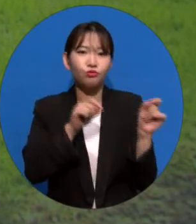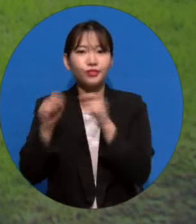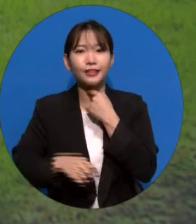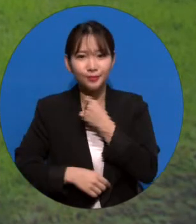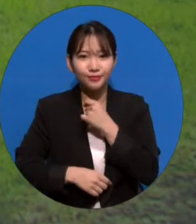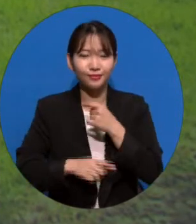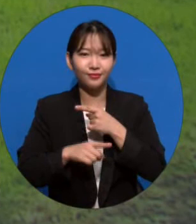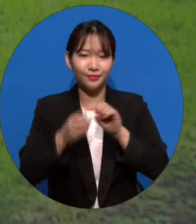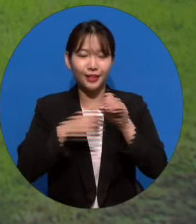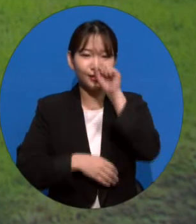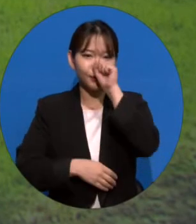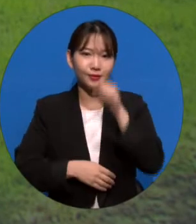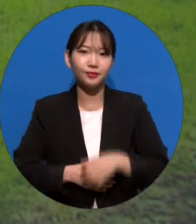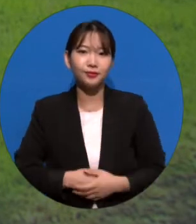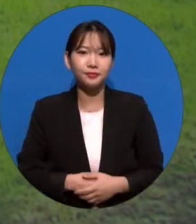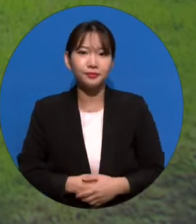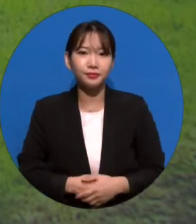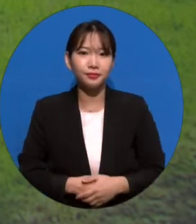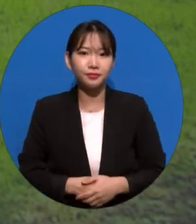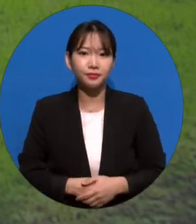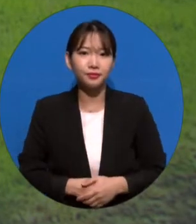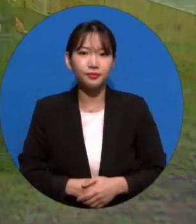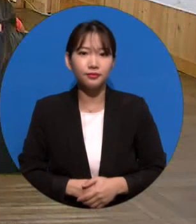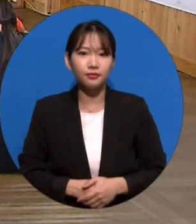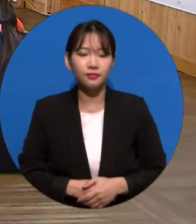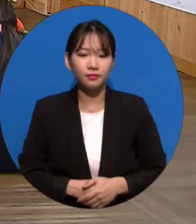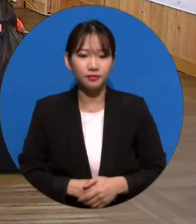정도로 반응이 좋습니다. 강소영 기자입니다.